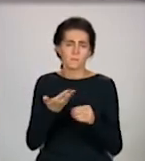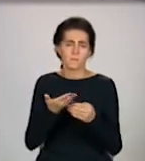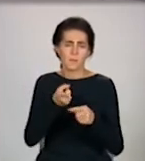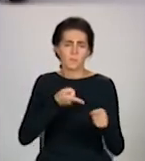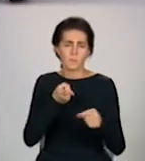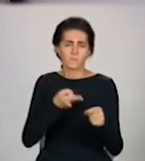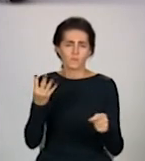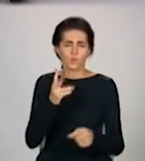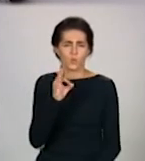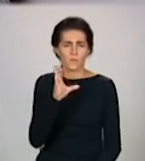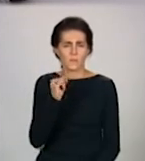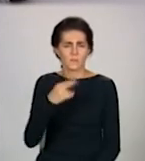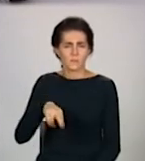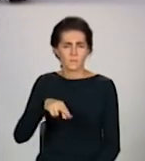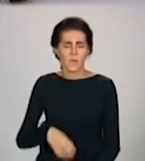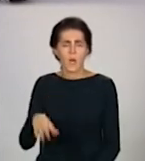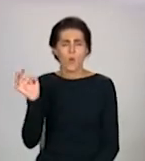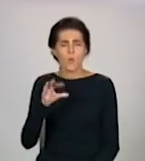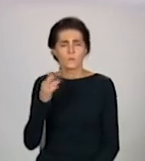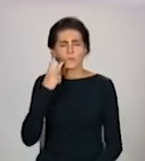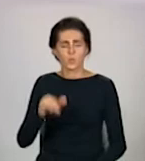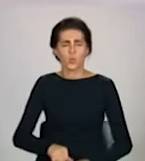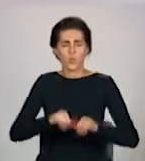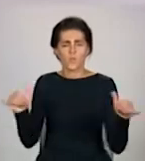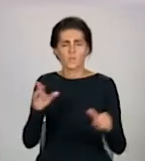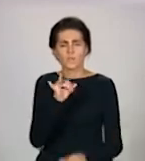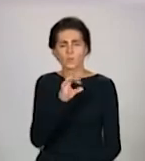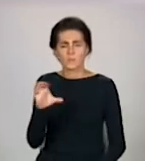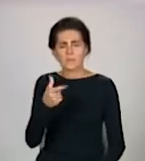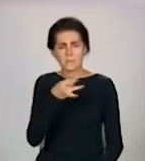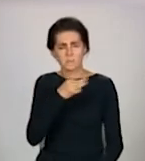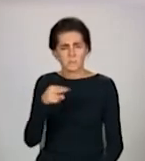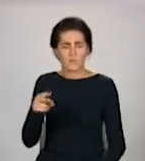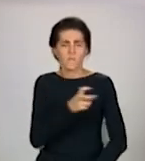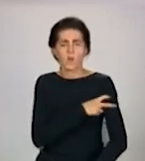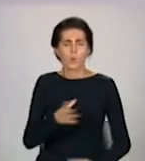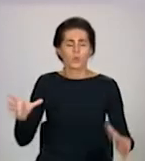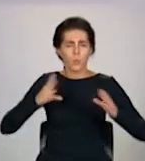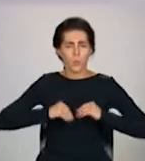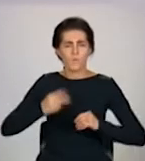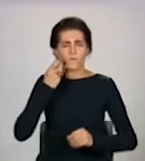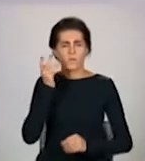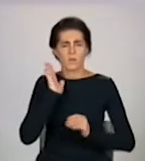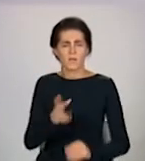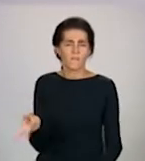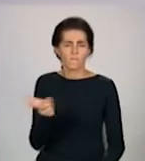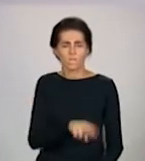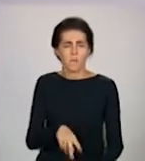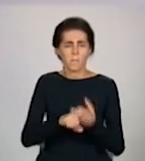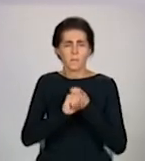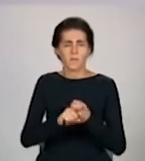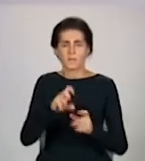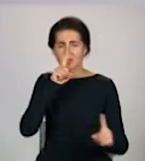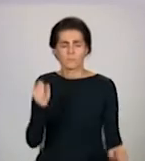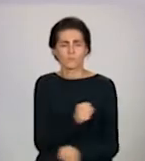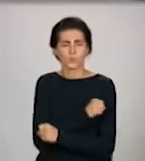має ковід. Також восени стає агресивнішим вірус грипу. Лікарі заспокоюють, одночасно двох епідемій бути не